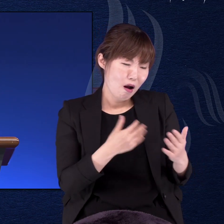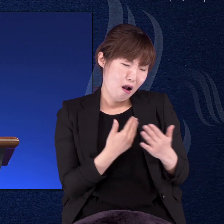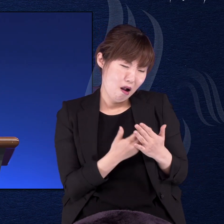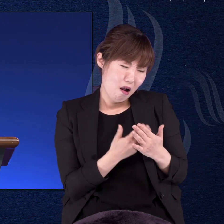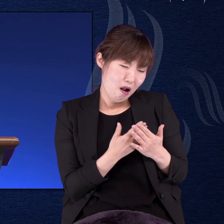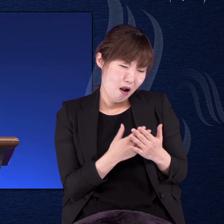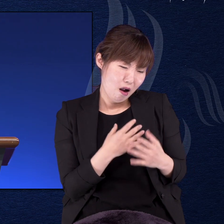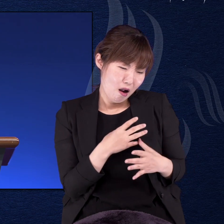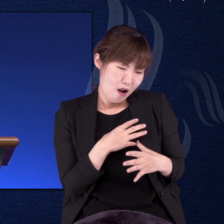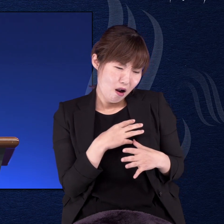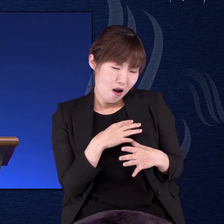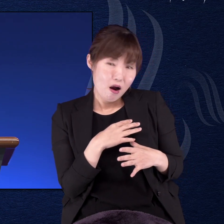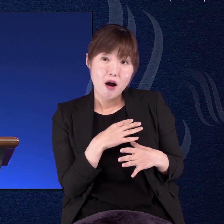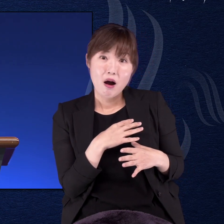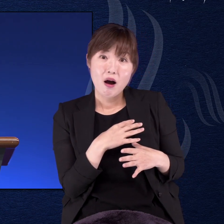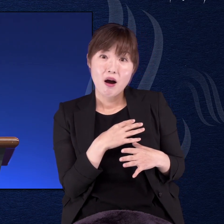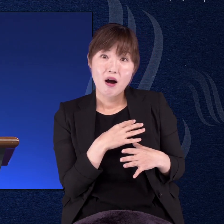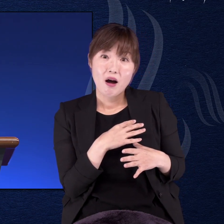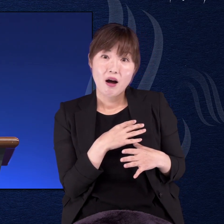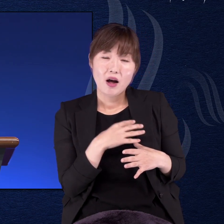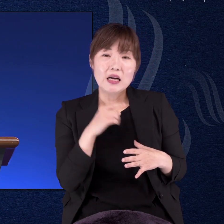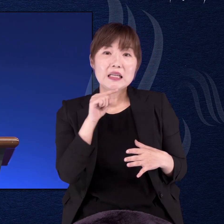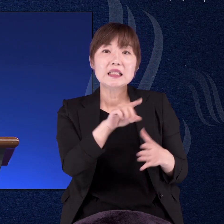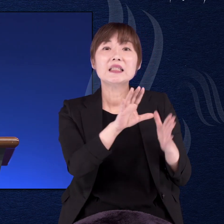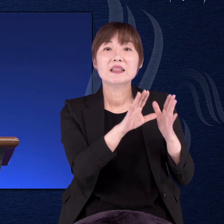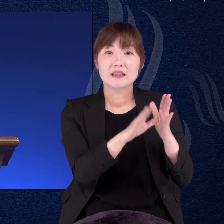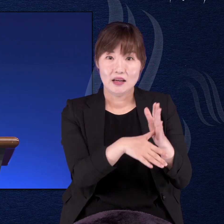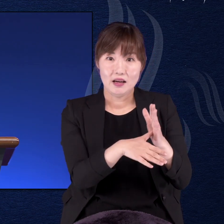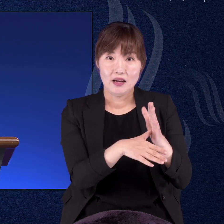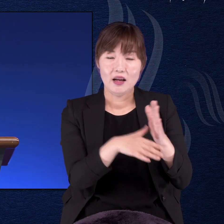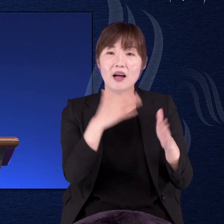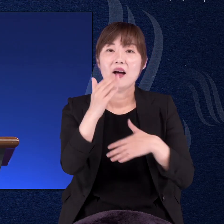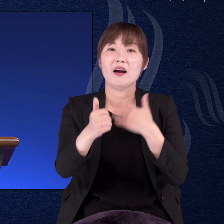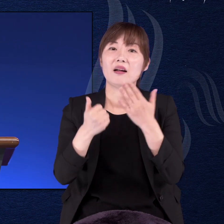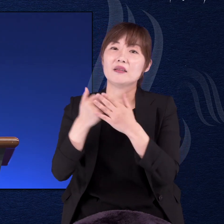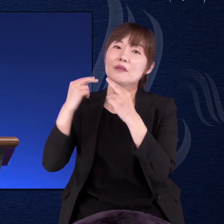없습니다. 그때마다 자꾸만 하나님을 바라봐야 될 것 같아요.